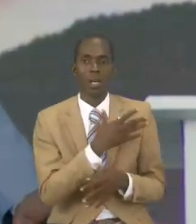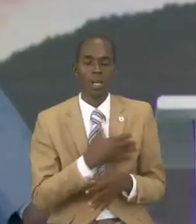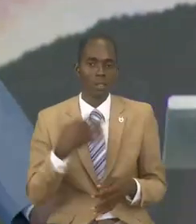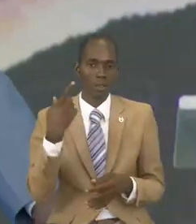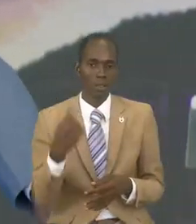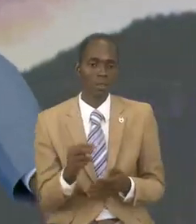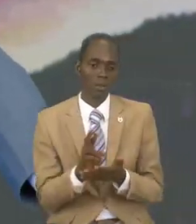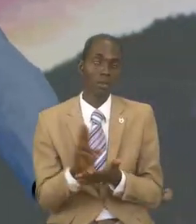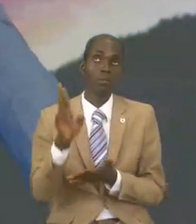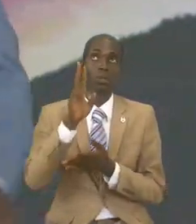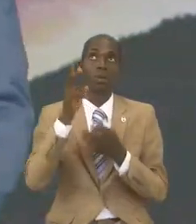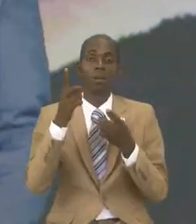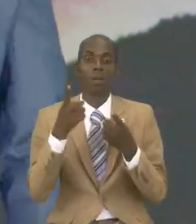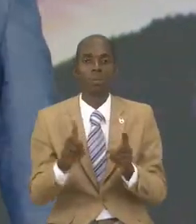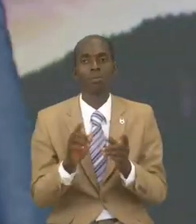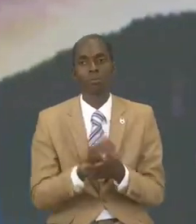a lieu.